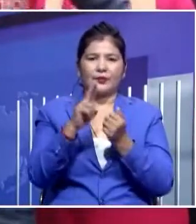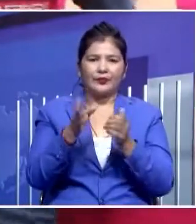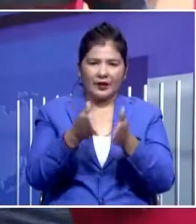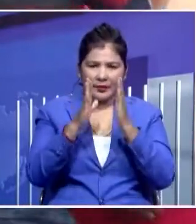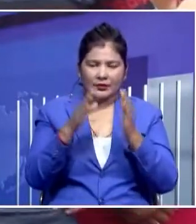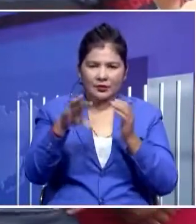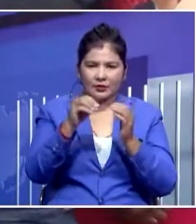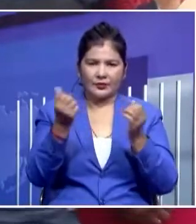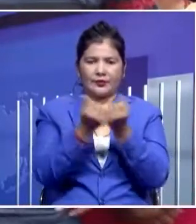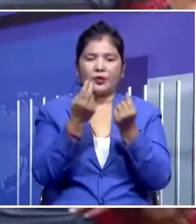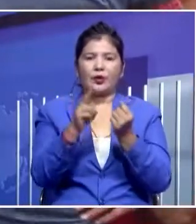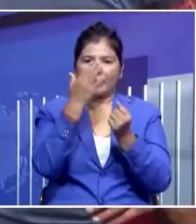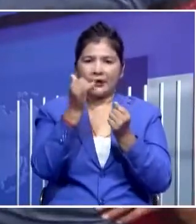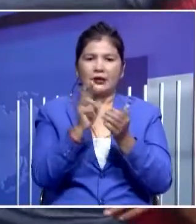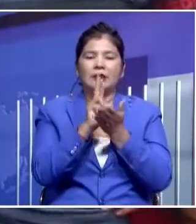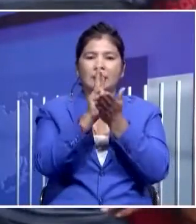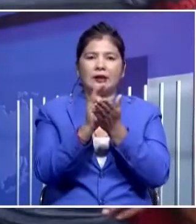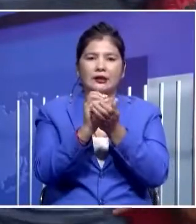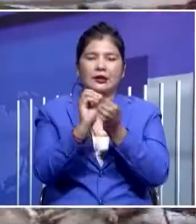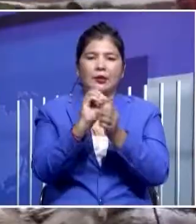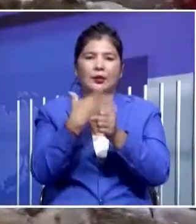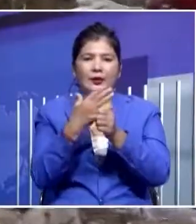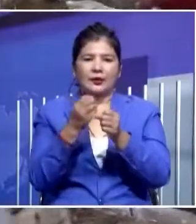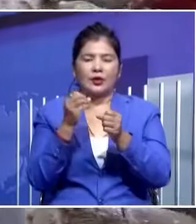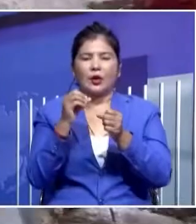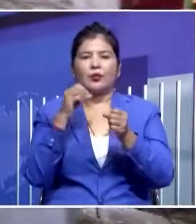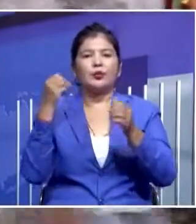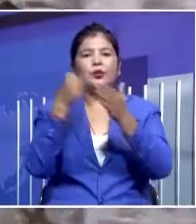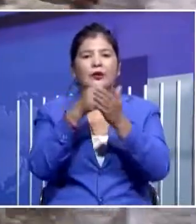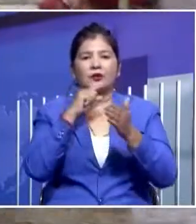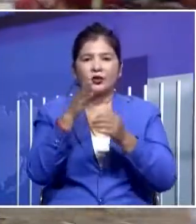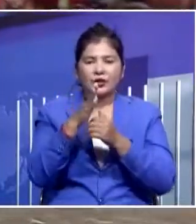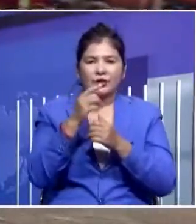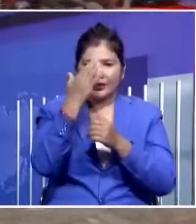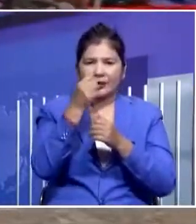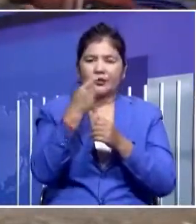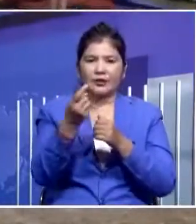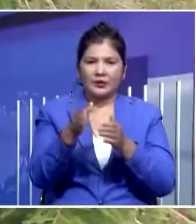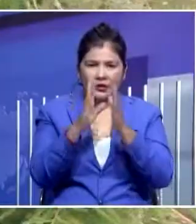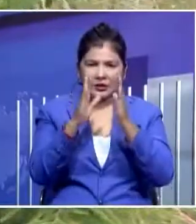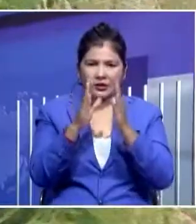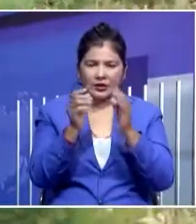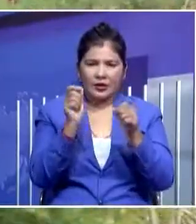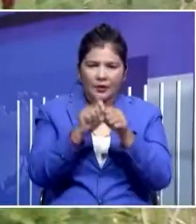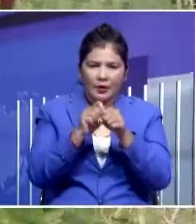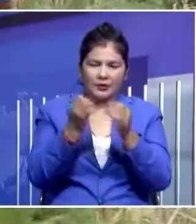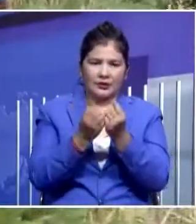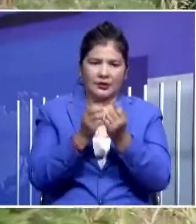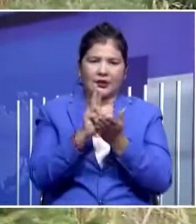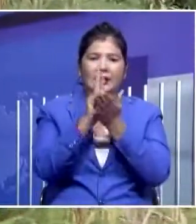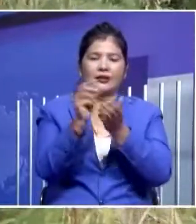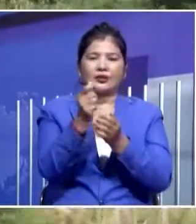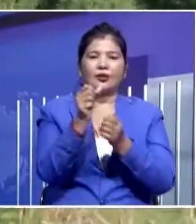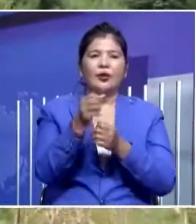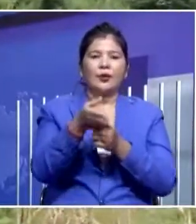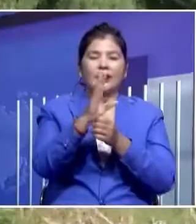सबै बन्द भएका कारण राहत सामग्री पनि प्रभावित क्षेत्रमा पुर्याउन नसकेको बताउँदै मुख्यमन्त्री भट्टले सडक सञ्जाल मर्मत गरेर राहत सामग्री छिटो